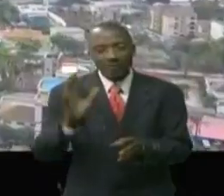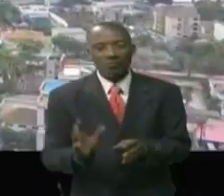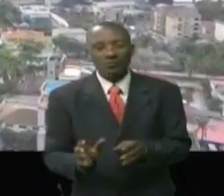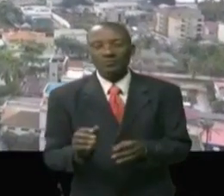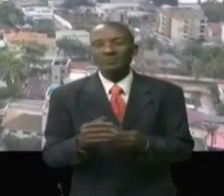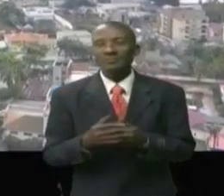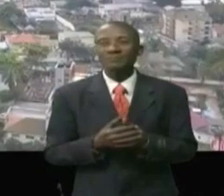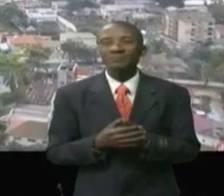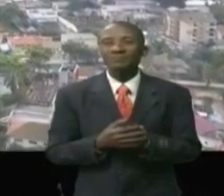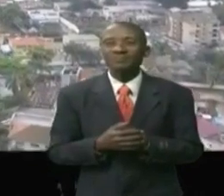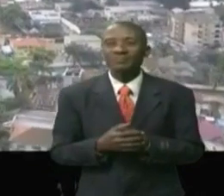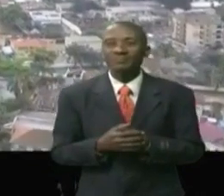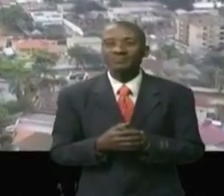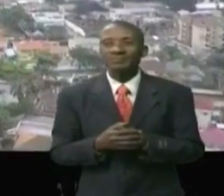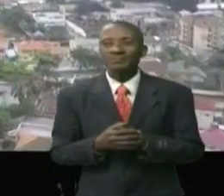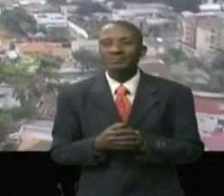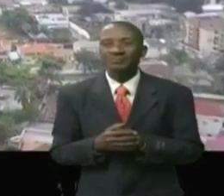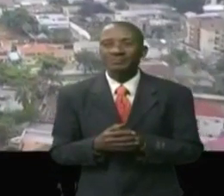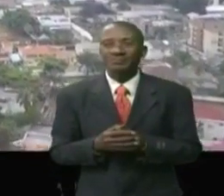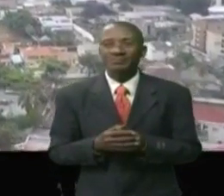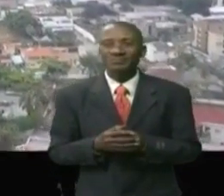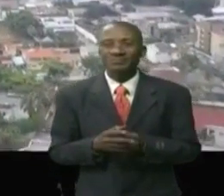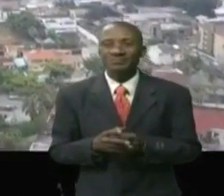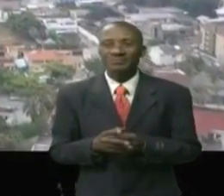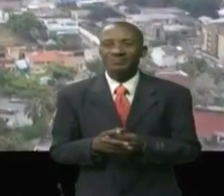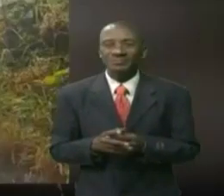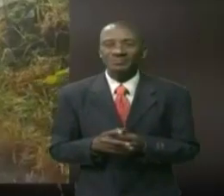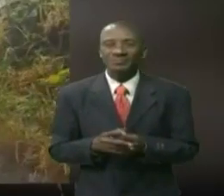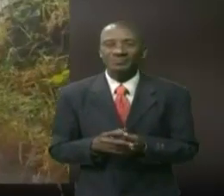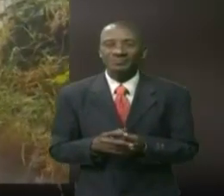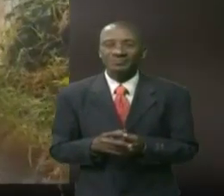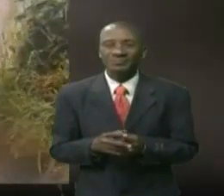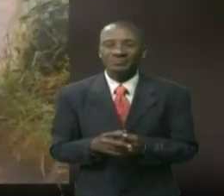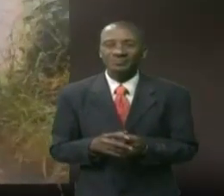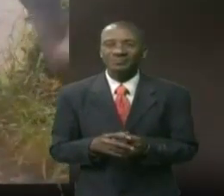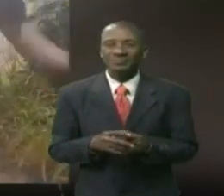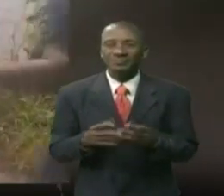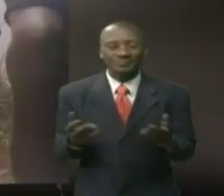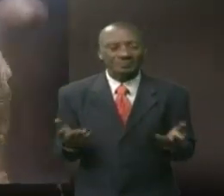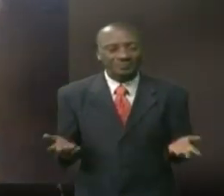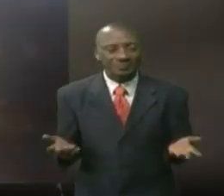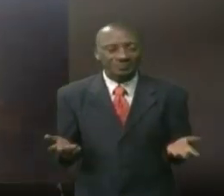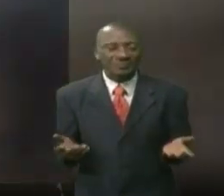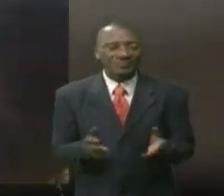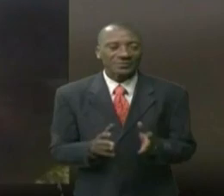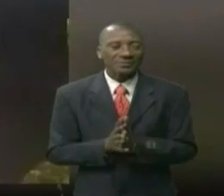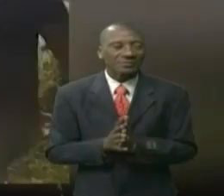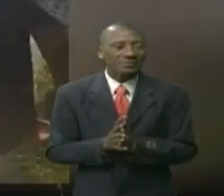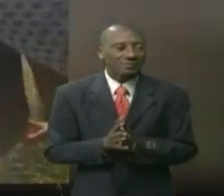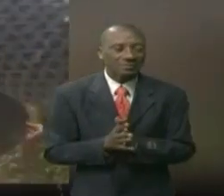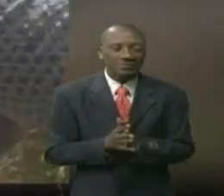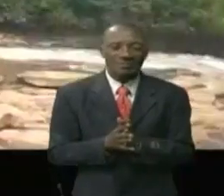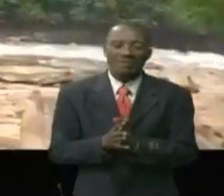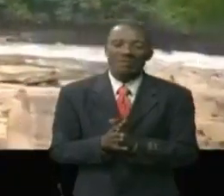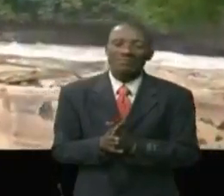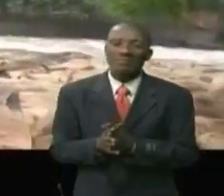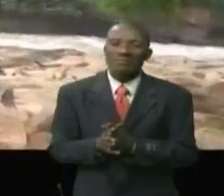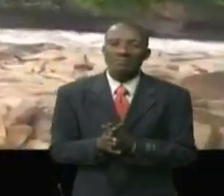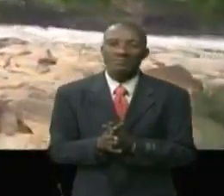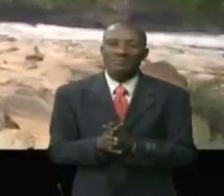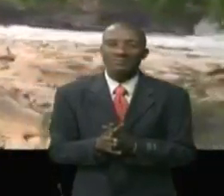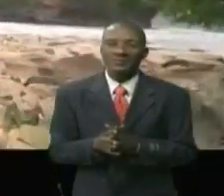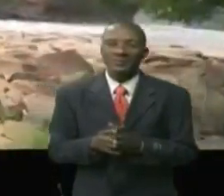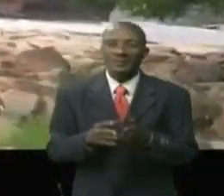mamiabangolu loin de la bruyante ville de Kinshasa les journalistes de RCDD ont profité du calme et de la